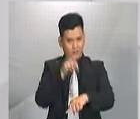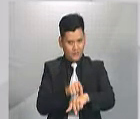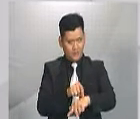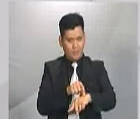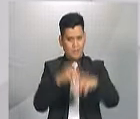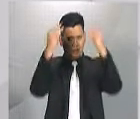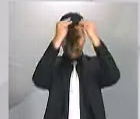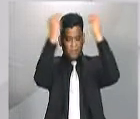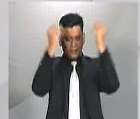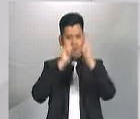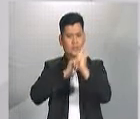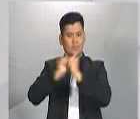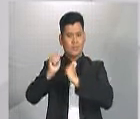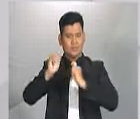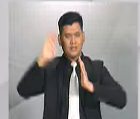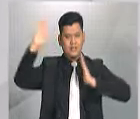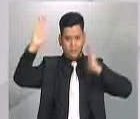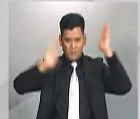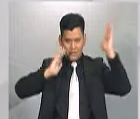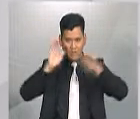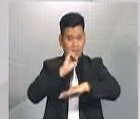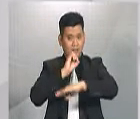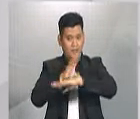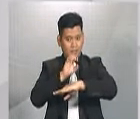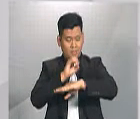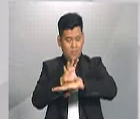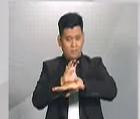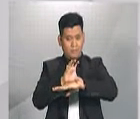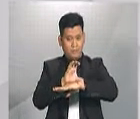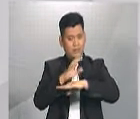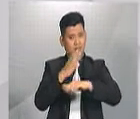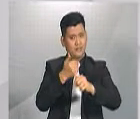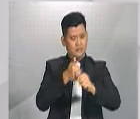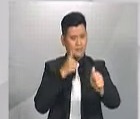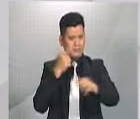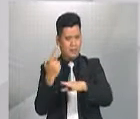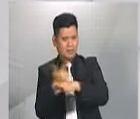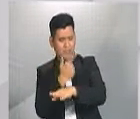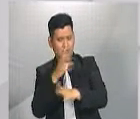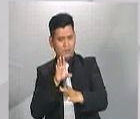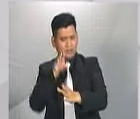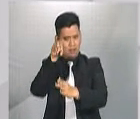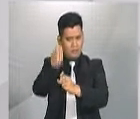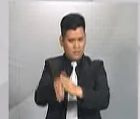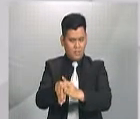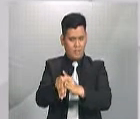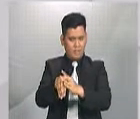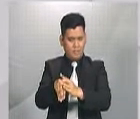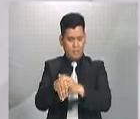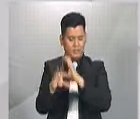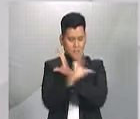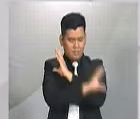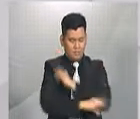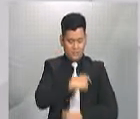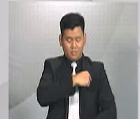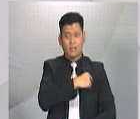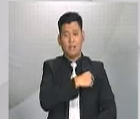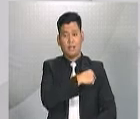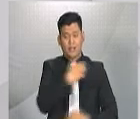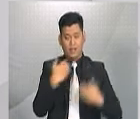sukan negara MSN menasihatkan para atlet supaya mengelak berlatih atau menyertai kejohanan di negara terlibat novel